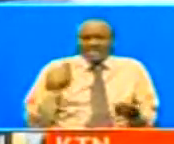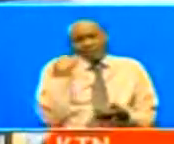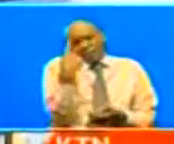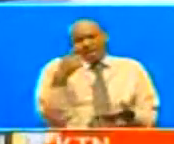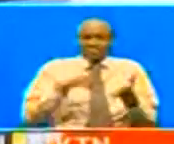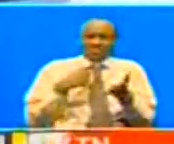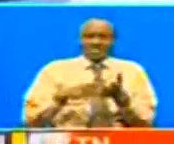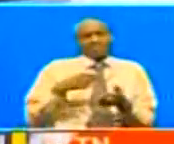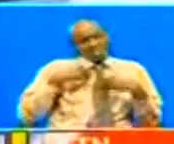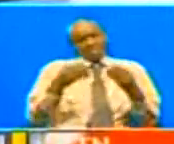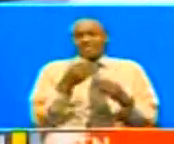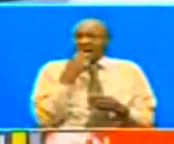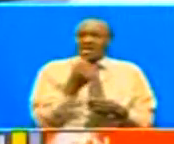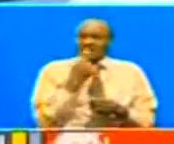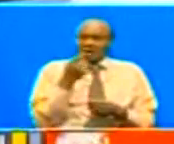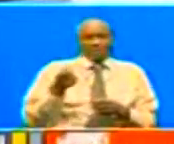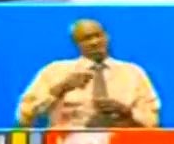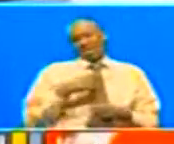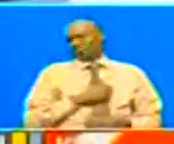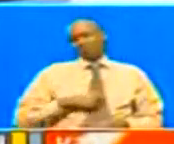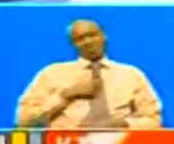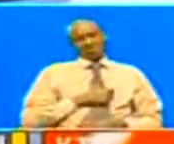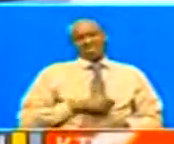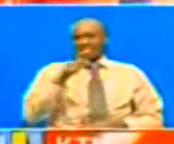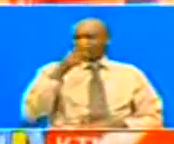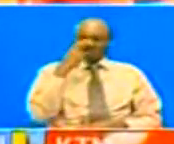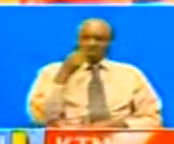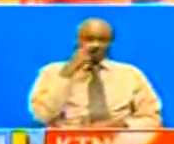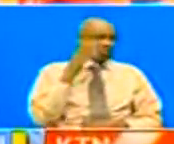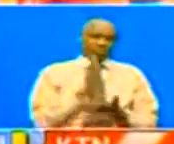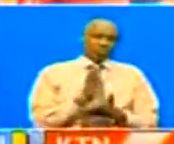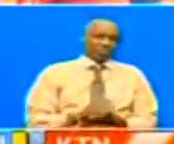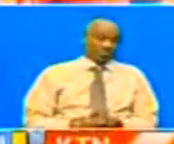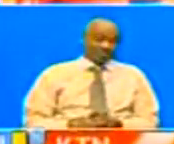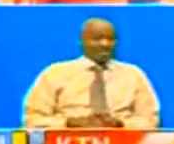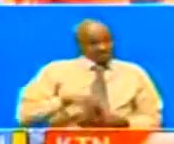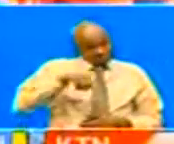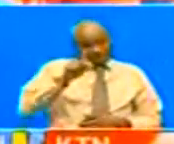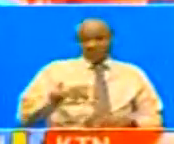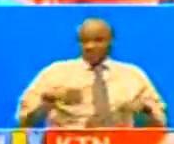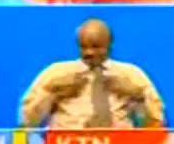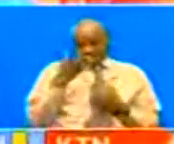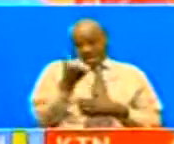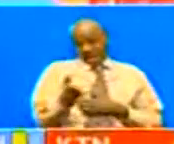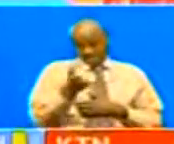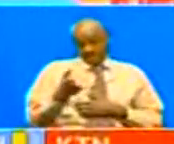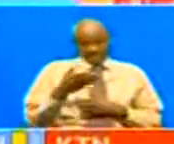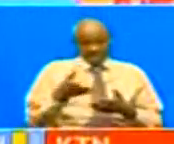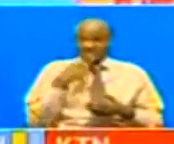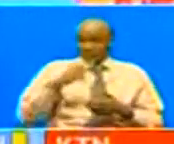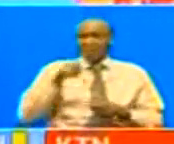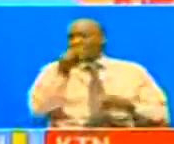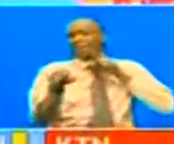of the doctors? I'm sorry. That's a joke. Claudio ambaye makao yake ni hapa nchini anasema kuwa